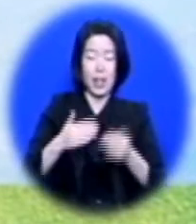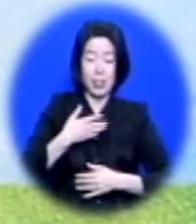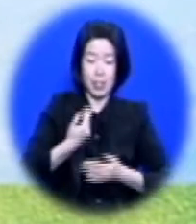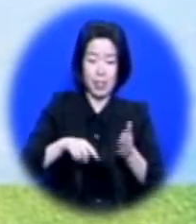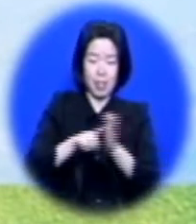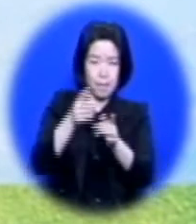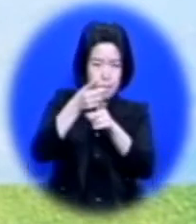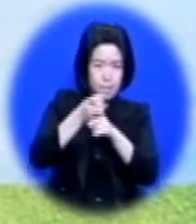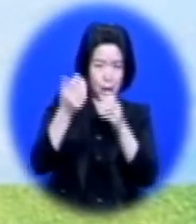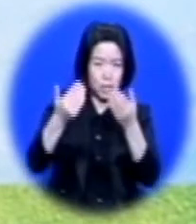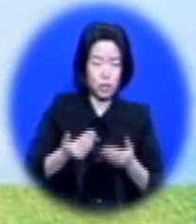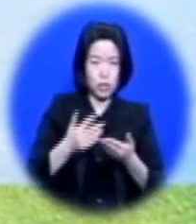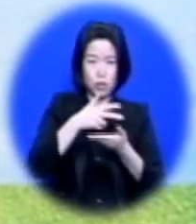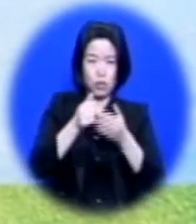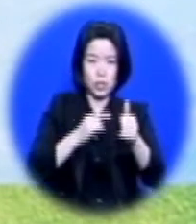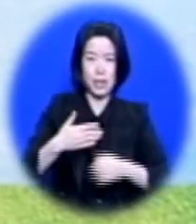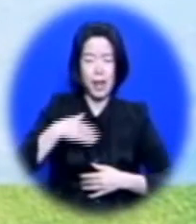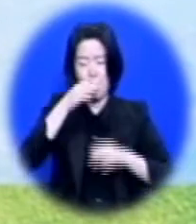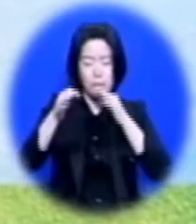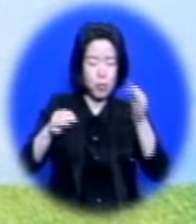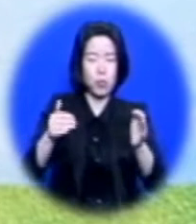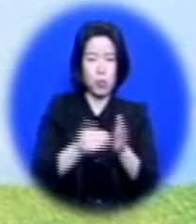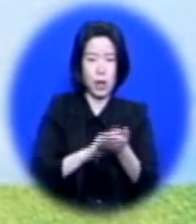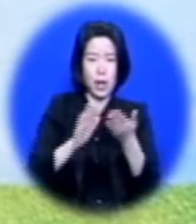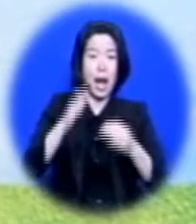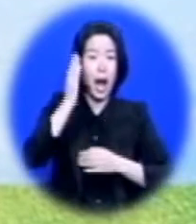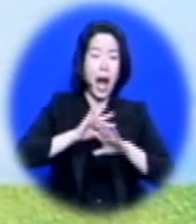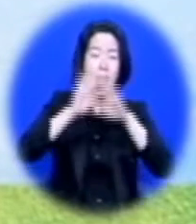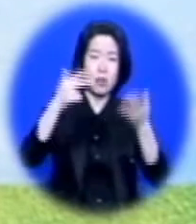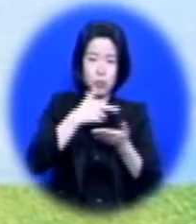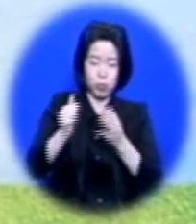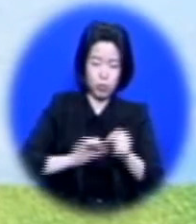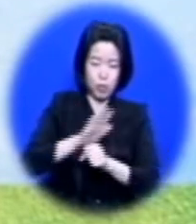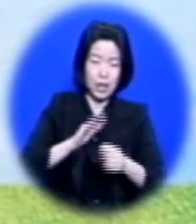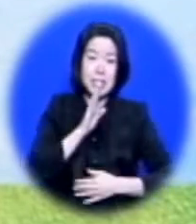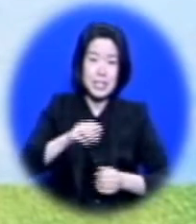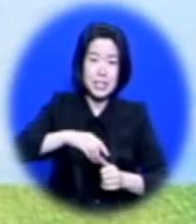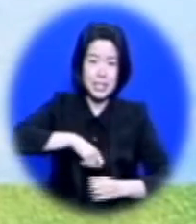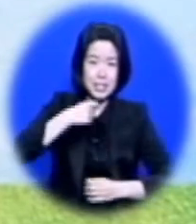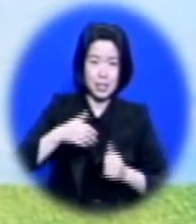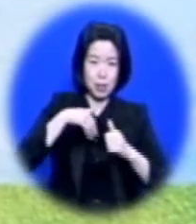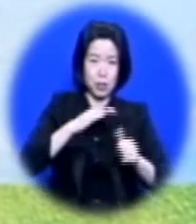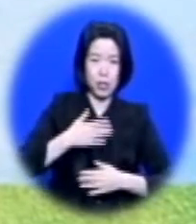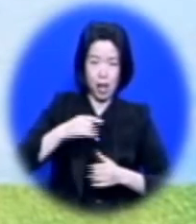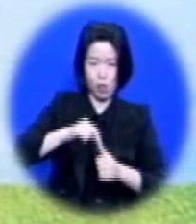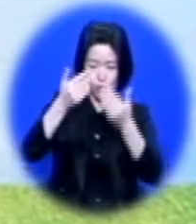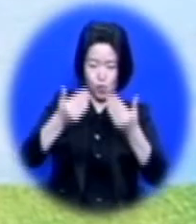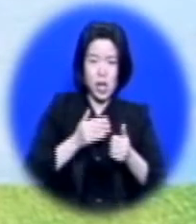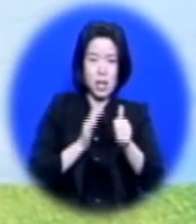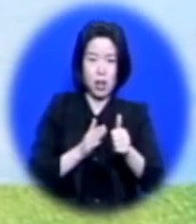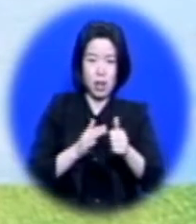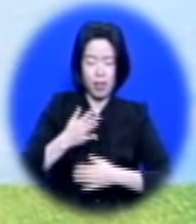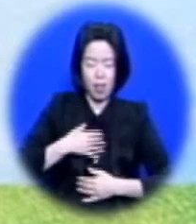하나님께 내가 부러졌습니다 하늘에서 주님의 사랑과 진실을 보내시어 나를 구원하여 주십시오